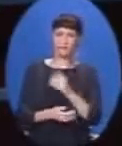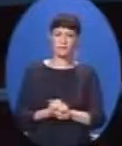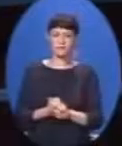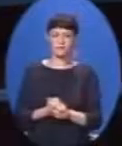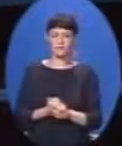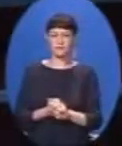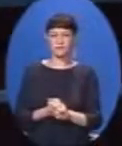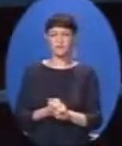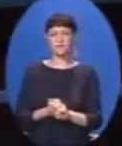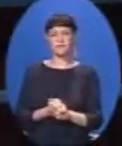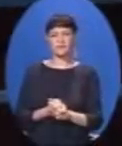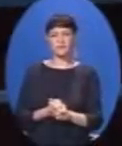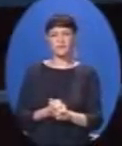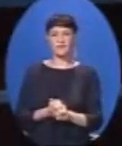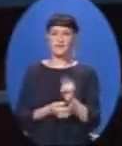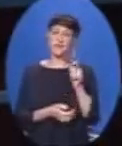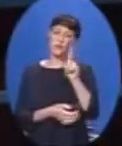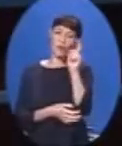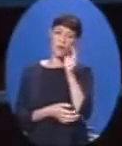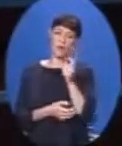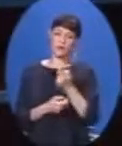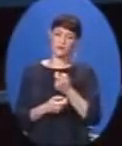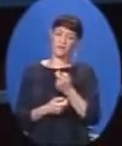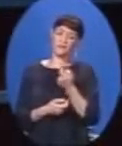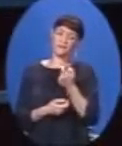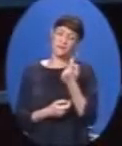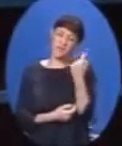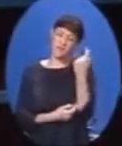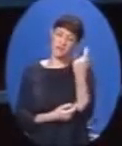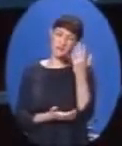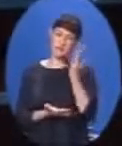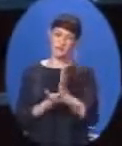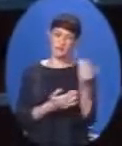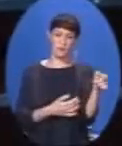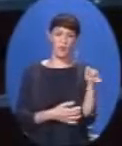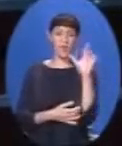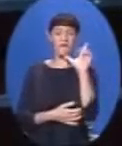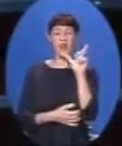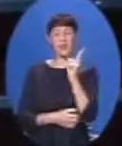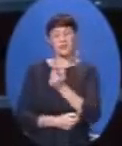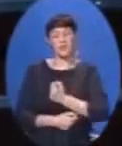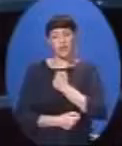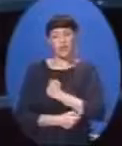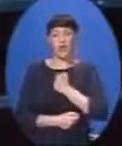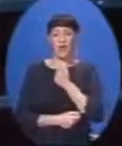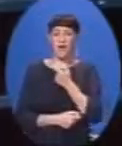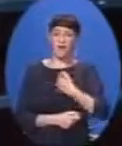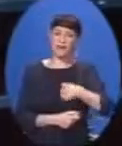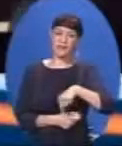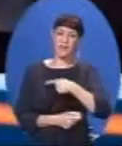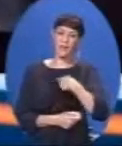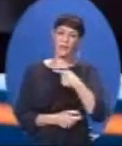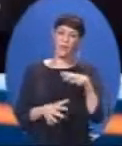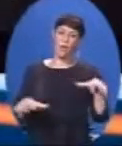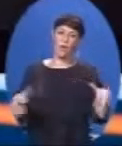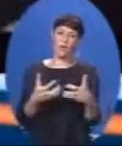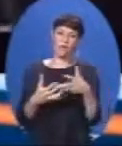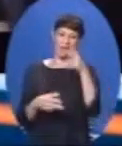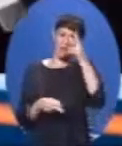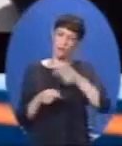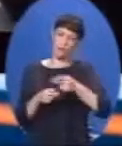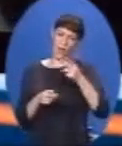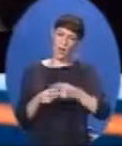חברה את חובה לחברה, אבל אנחנו, לצערי הרב, הפכנו להיות חברה חולה. רק בחברה